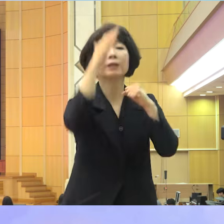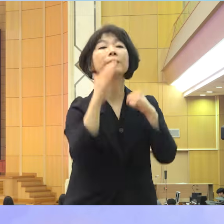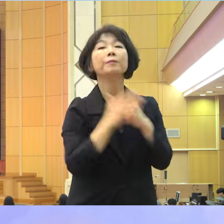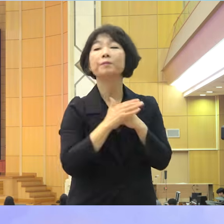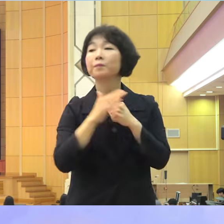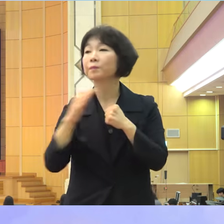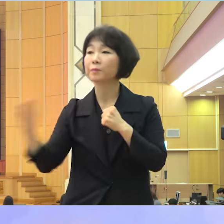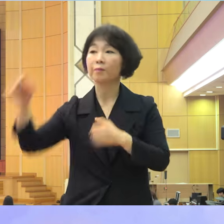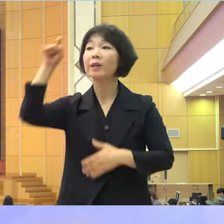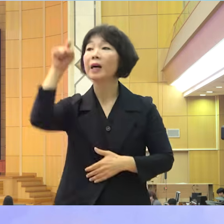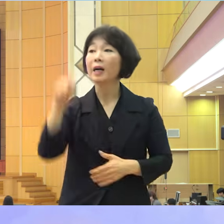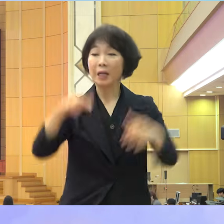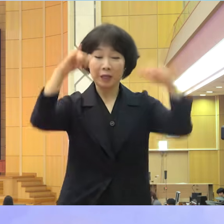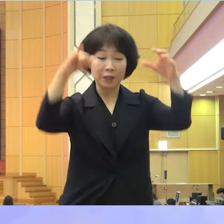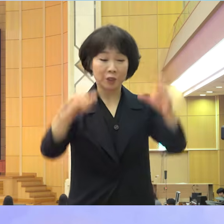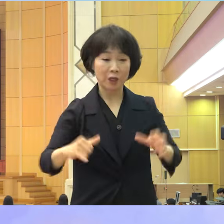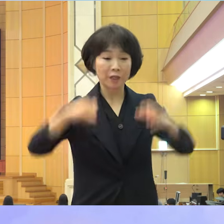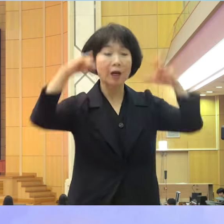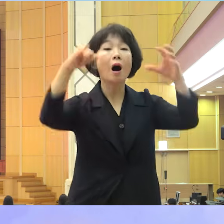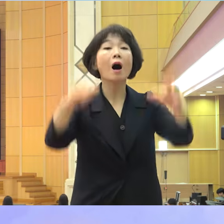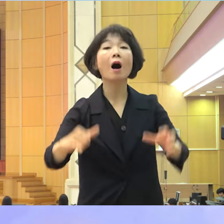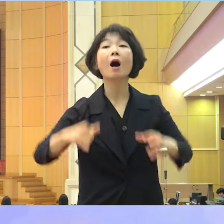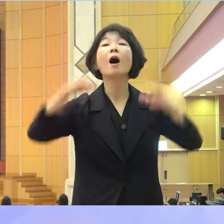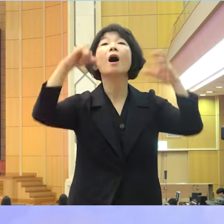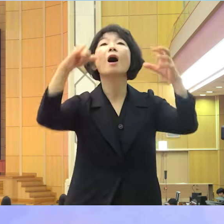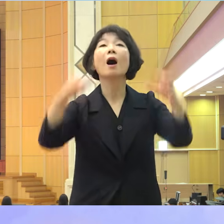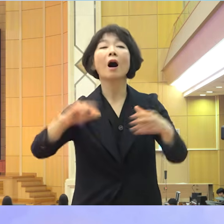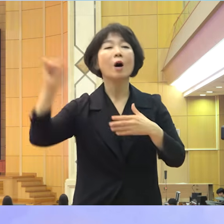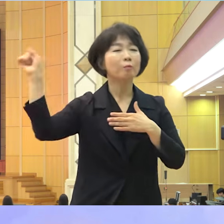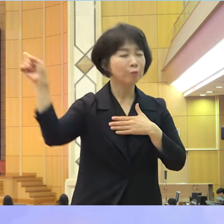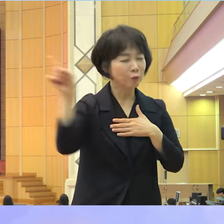샘솟으니 이 세상